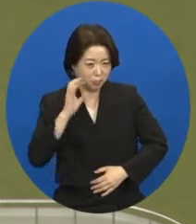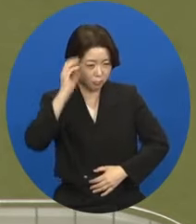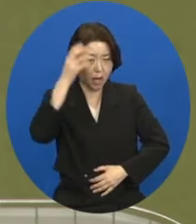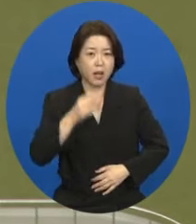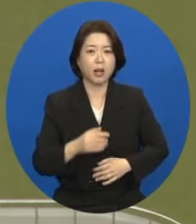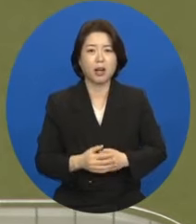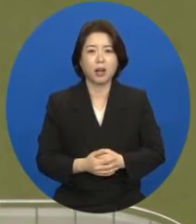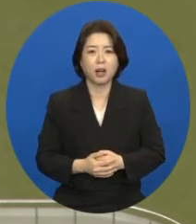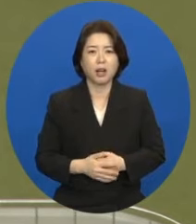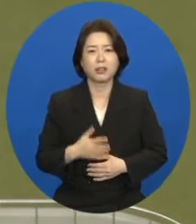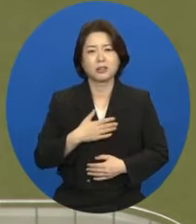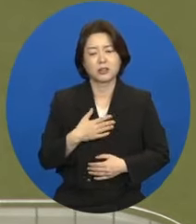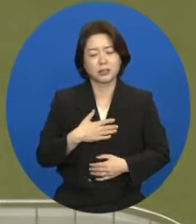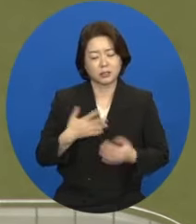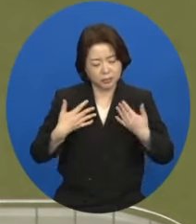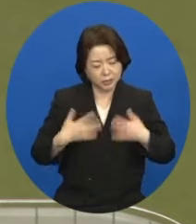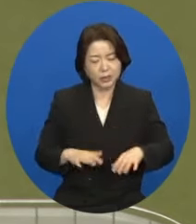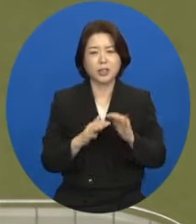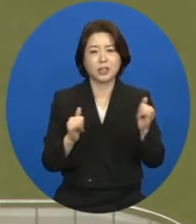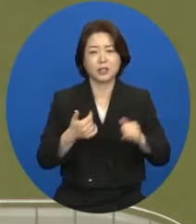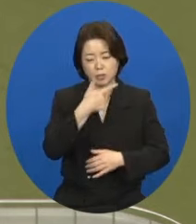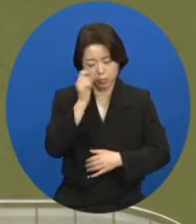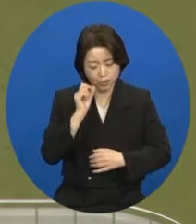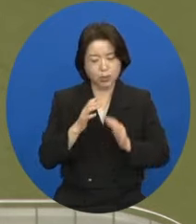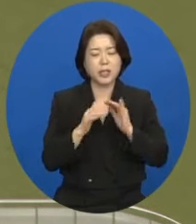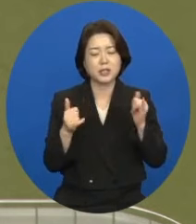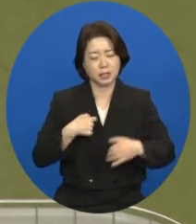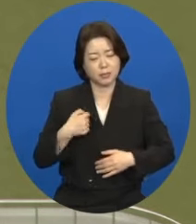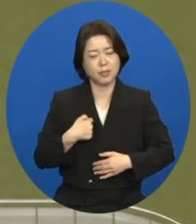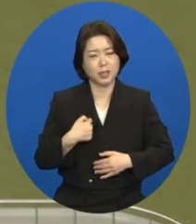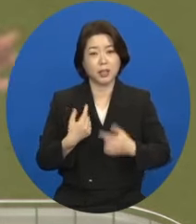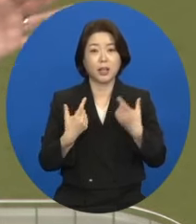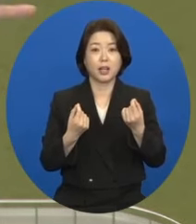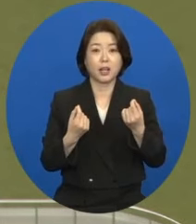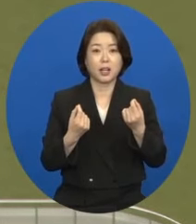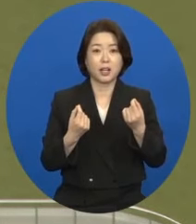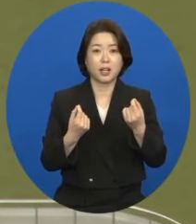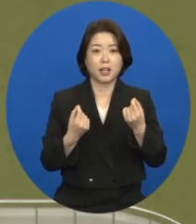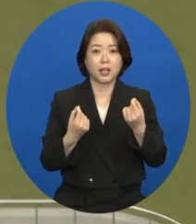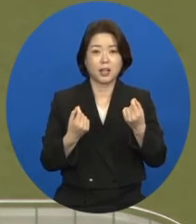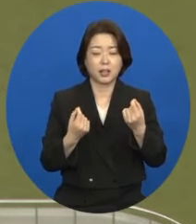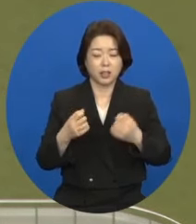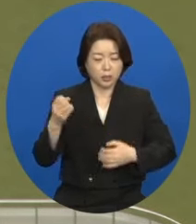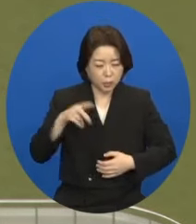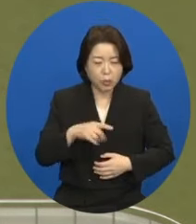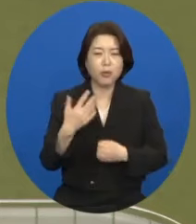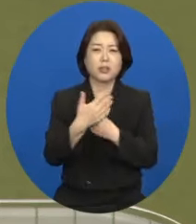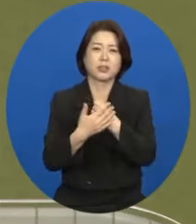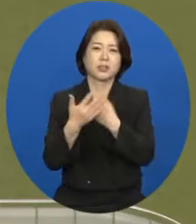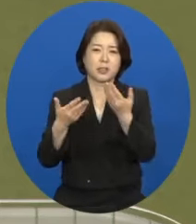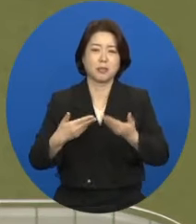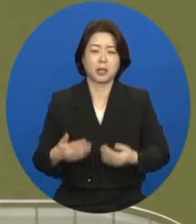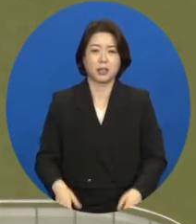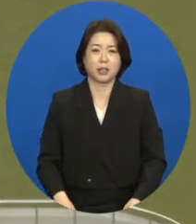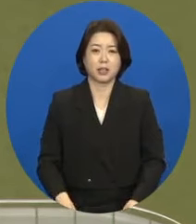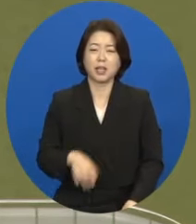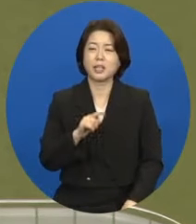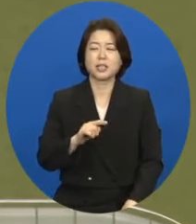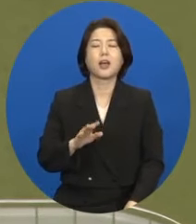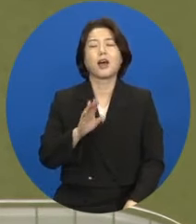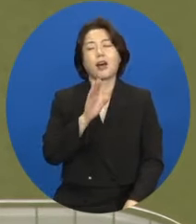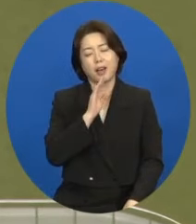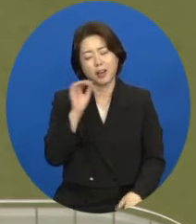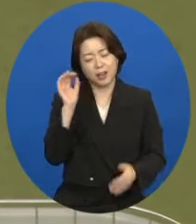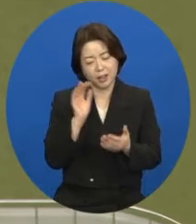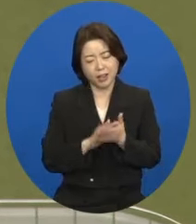이렇게 연약한 사람입니다. 부족한 사람입니다. 다시 거기에서 또 은혜를 받았어요. 맞지, 이게 우리의